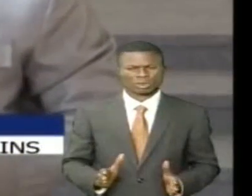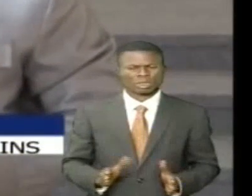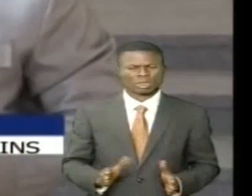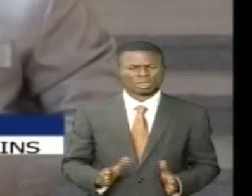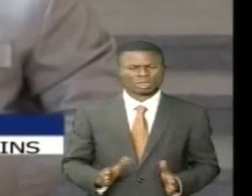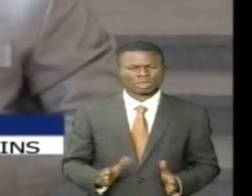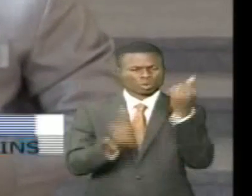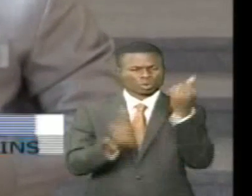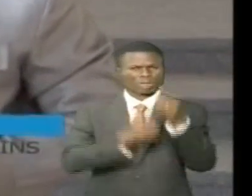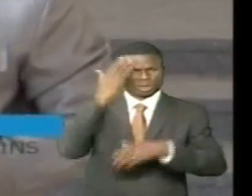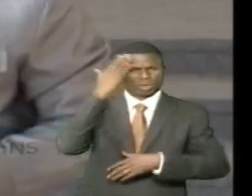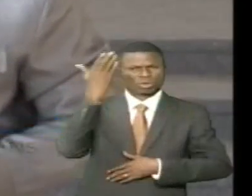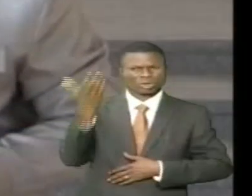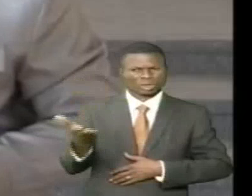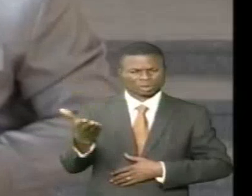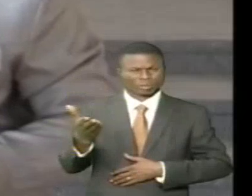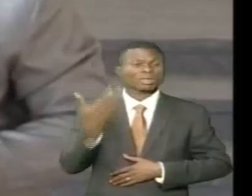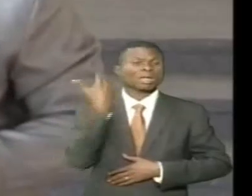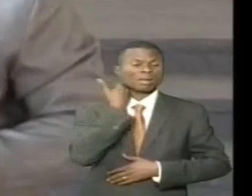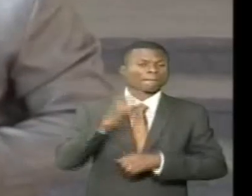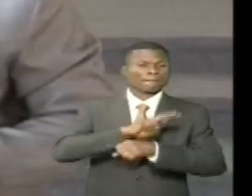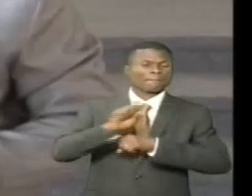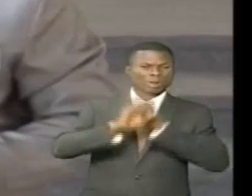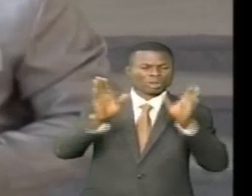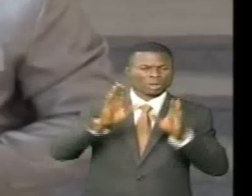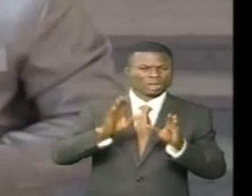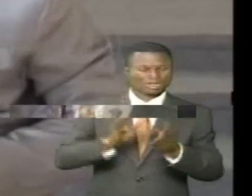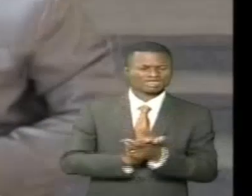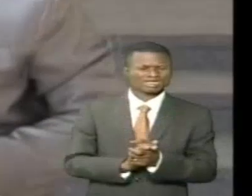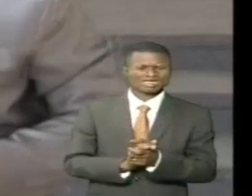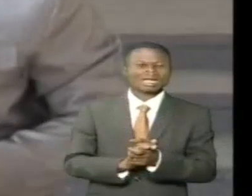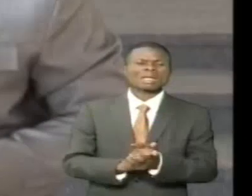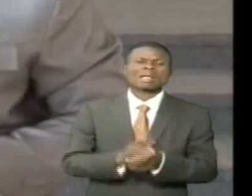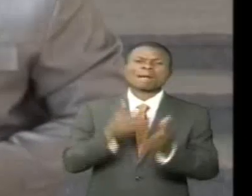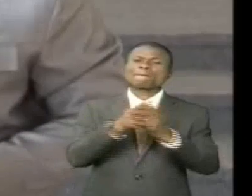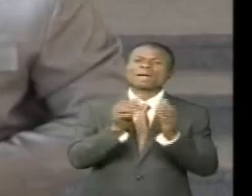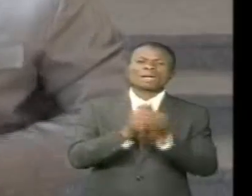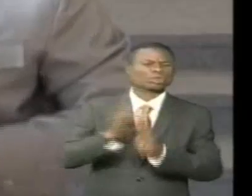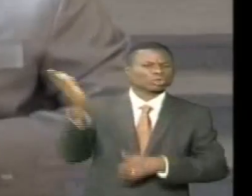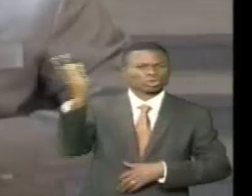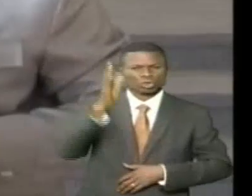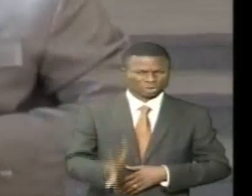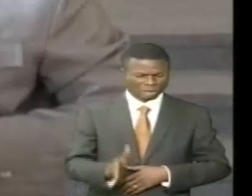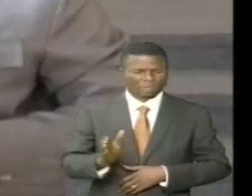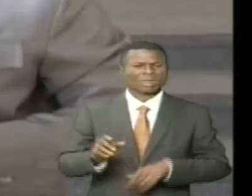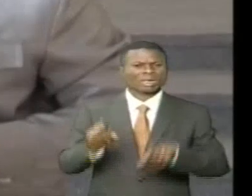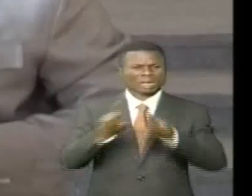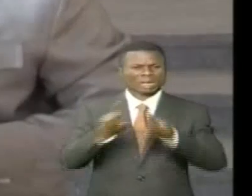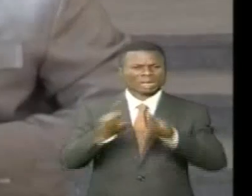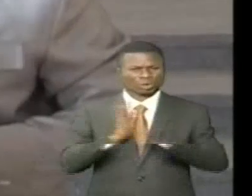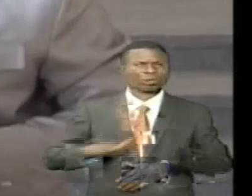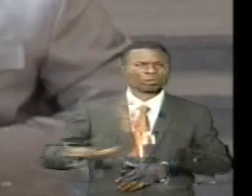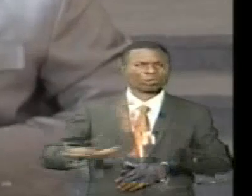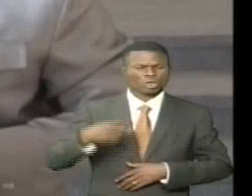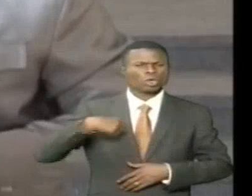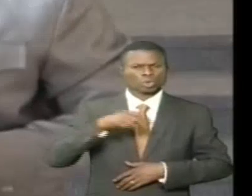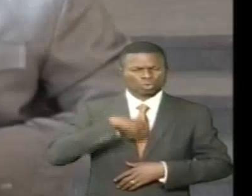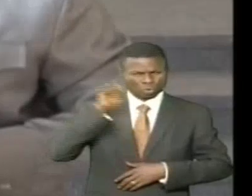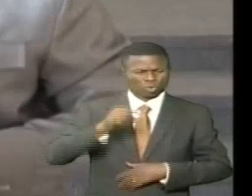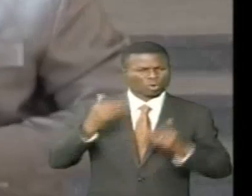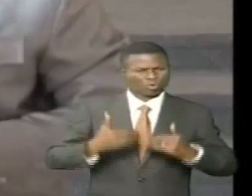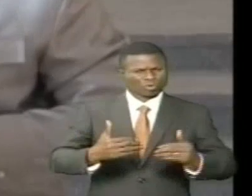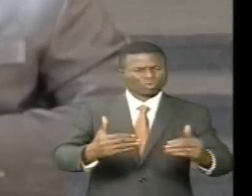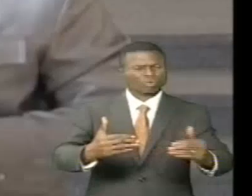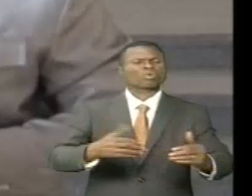sait, cette pandémie n'épargne aucun État, le nôtre y compris. Conformément à nos prérogatives, nous allons continuer à